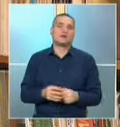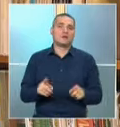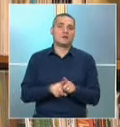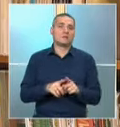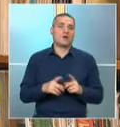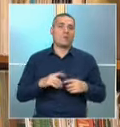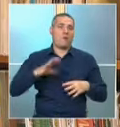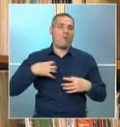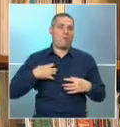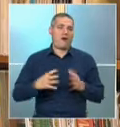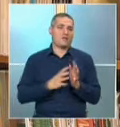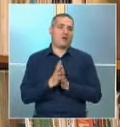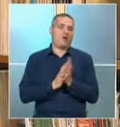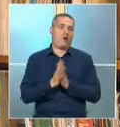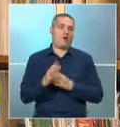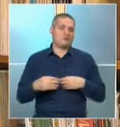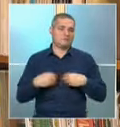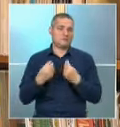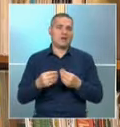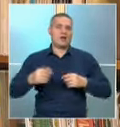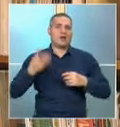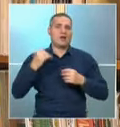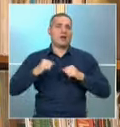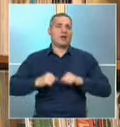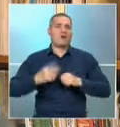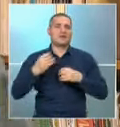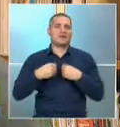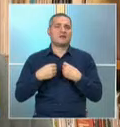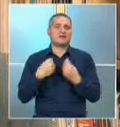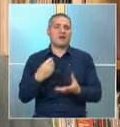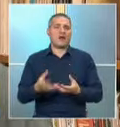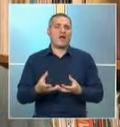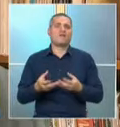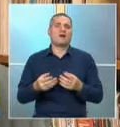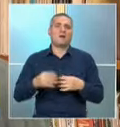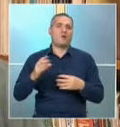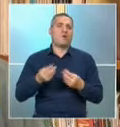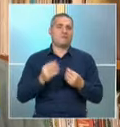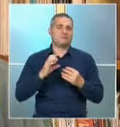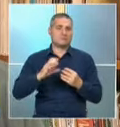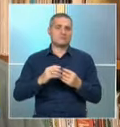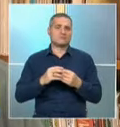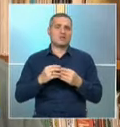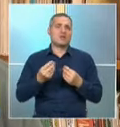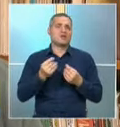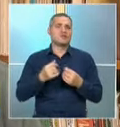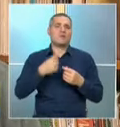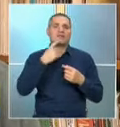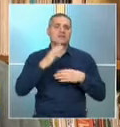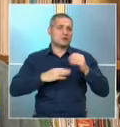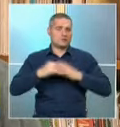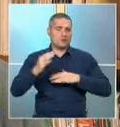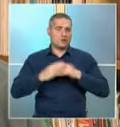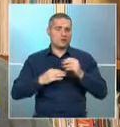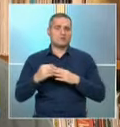включително на по-заможните хора. Знаем, че кмета Панайот Тасев дарява значителна сума за